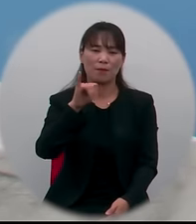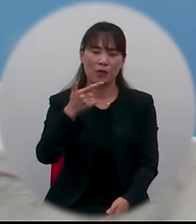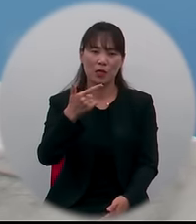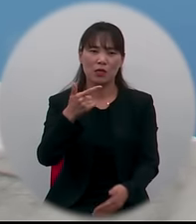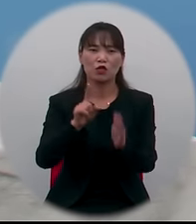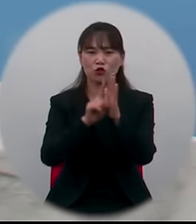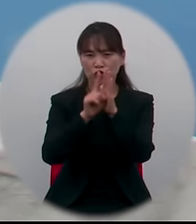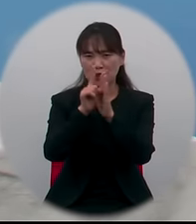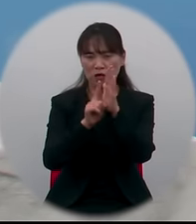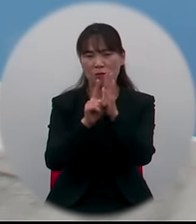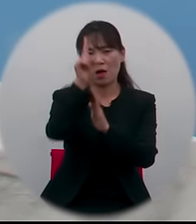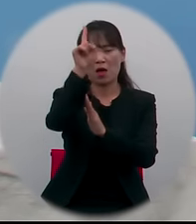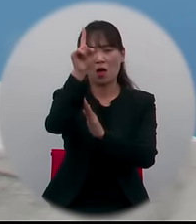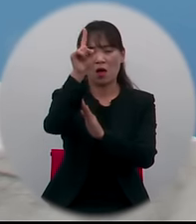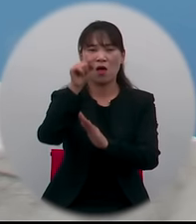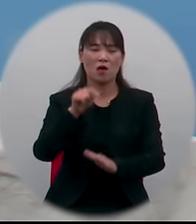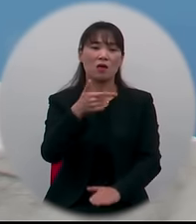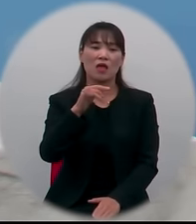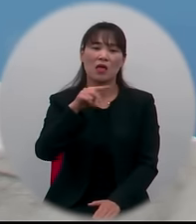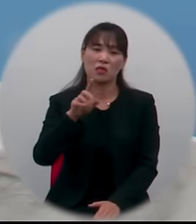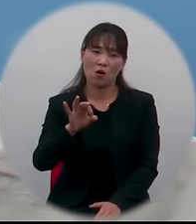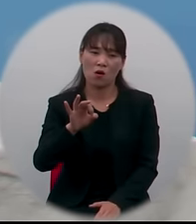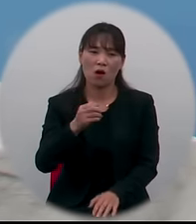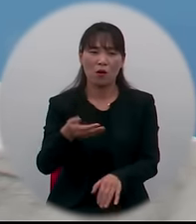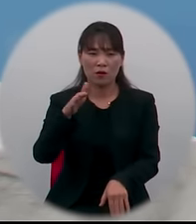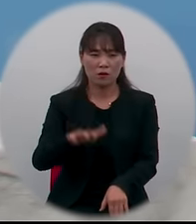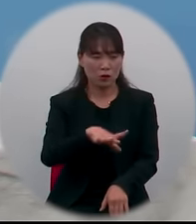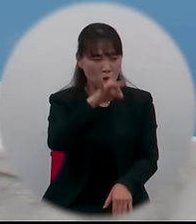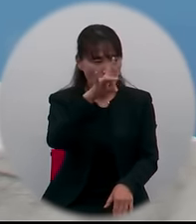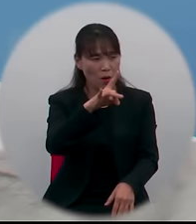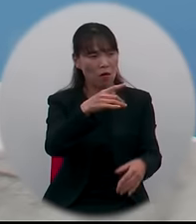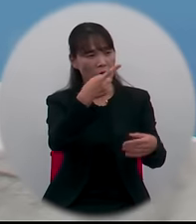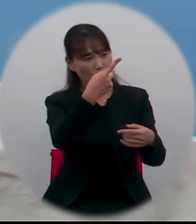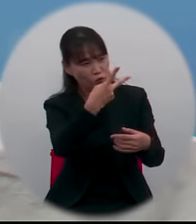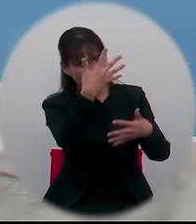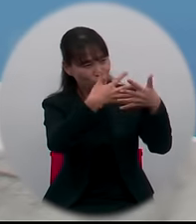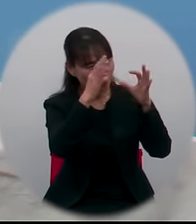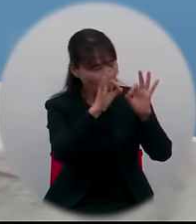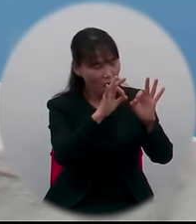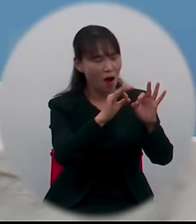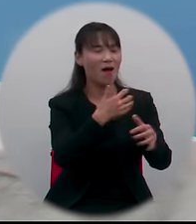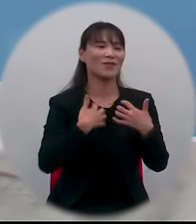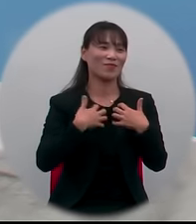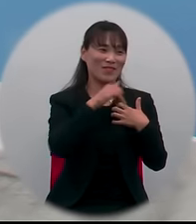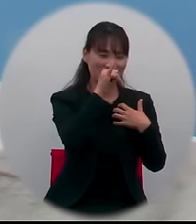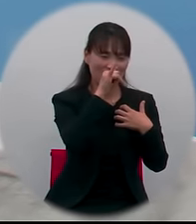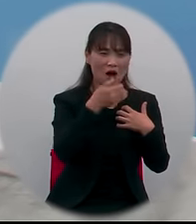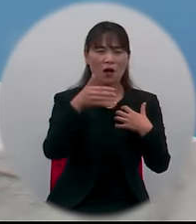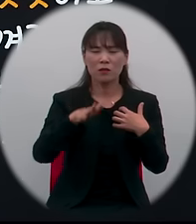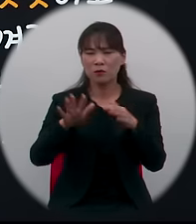하게 돼요 이것을 내성이라는 그래서 소품은 보다 보면은 처음에는 한 두 편 봐도 재밌었네 이렇게 생각이